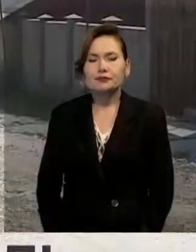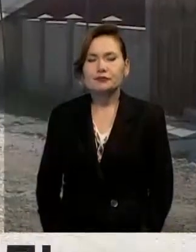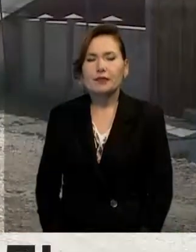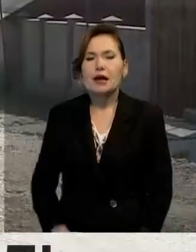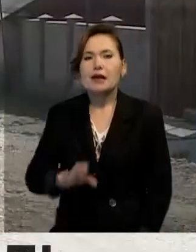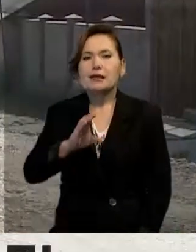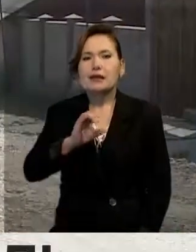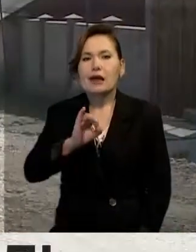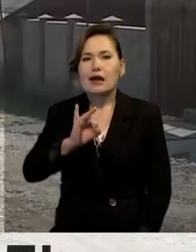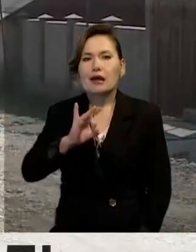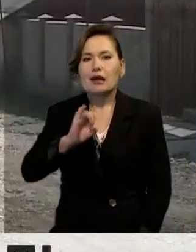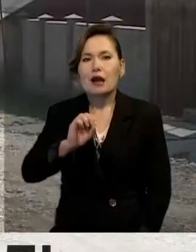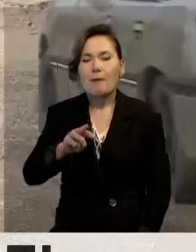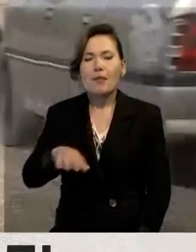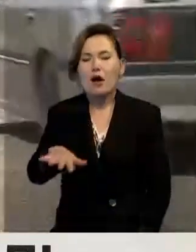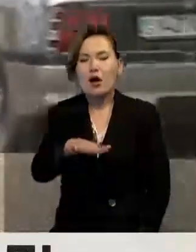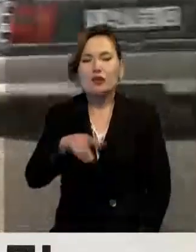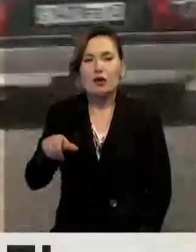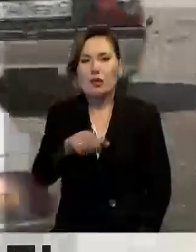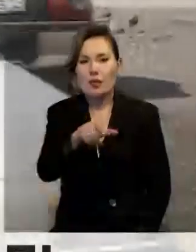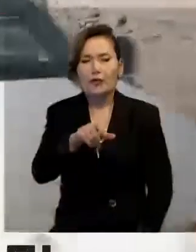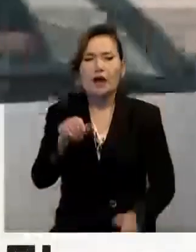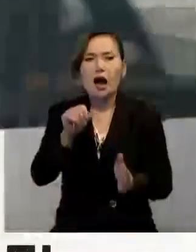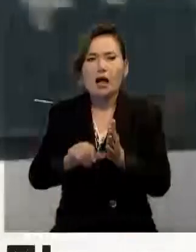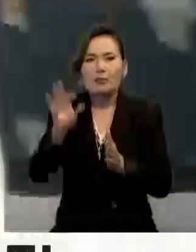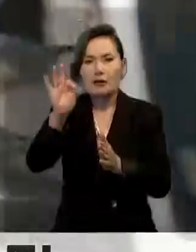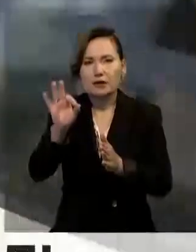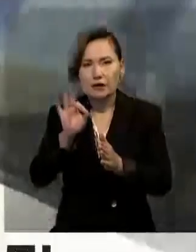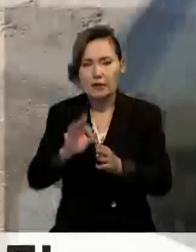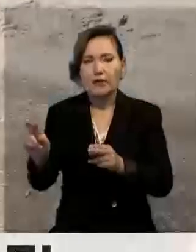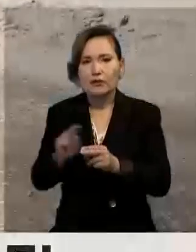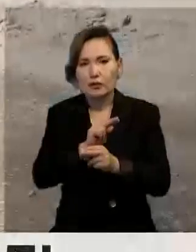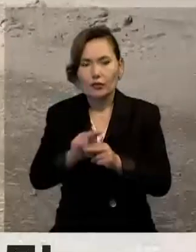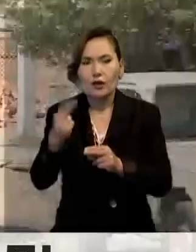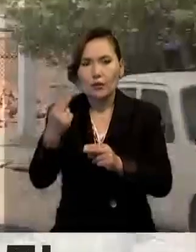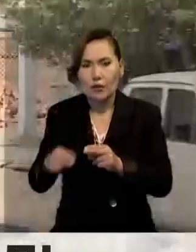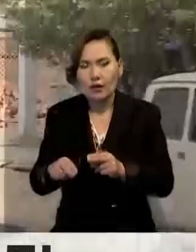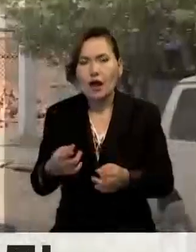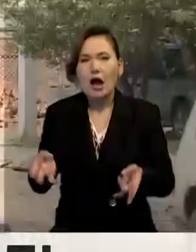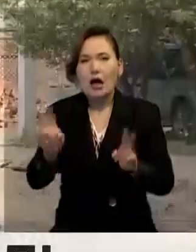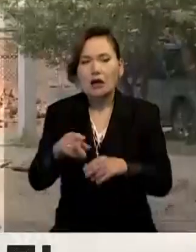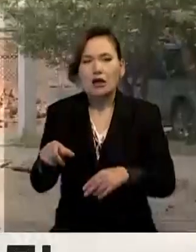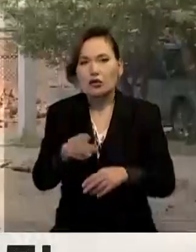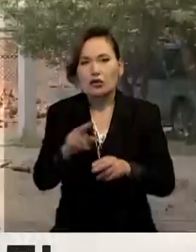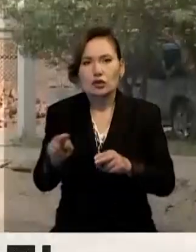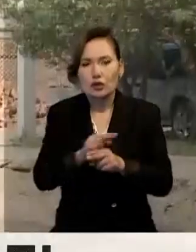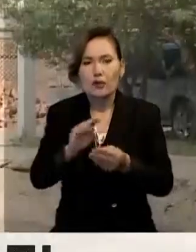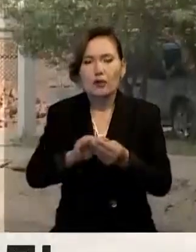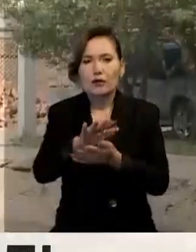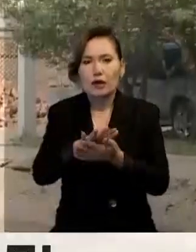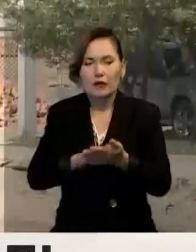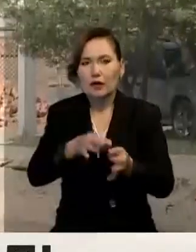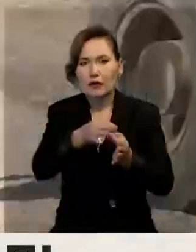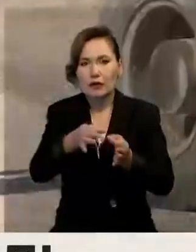Сайрам ауданында 140 шақырым аудан аралық жол бар. Оның 60%-ден астамы қанағаттанарлық, қалғаны жөндеуді қажет етеді. Ақсу кент, Манкент және Жібек